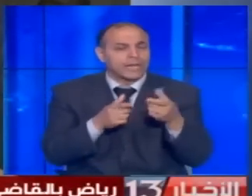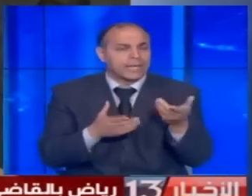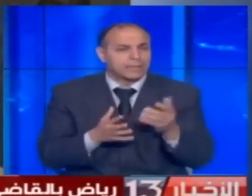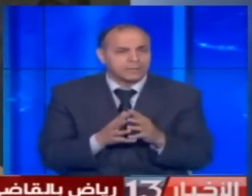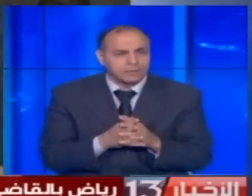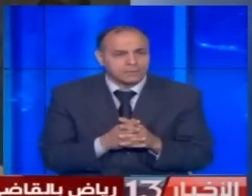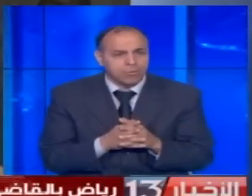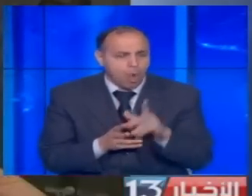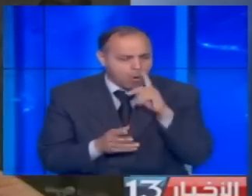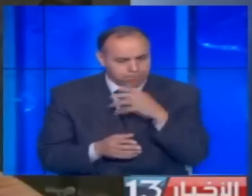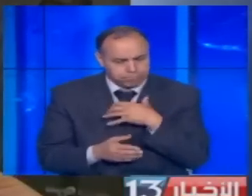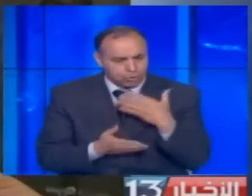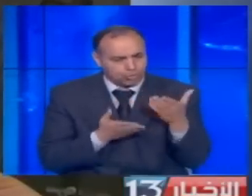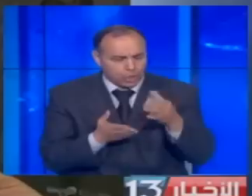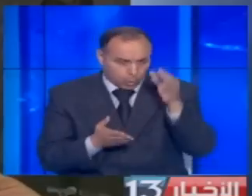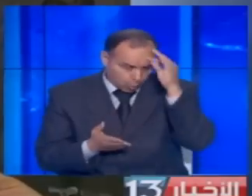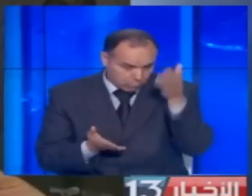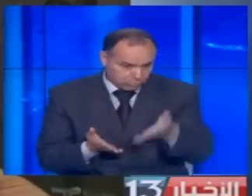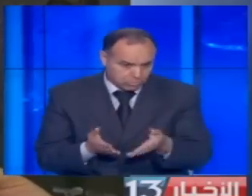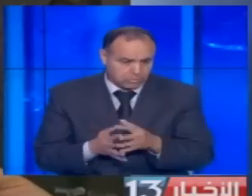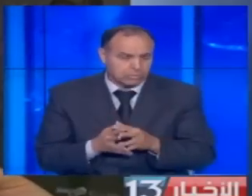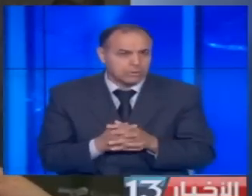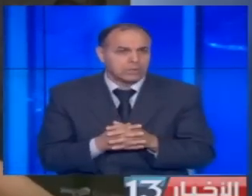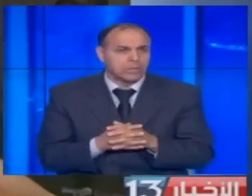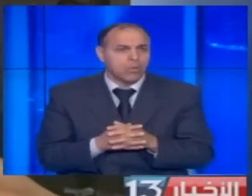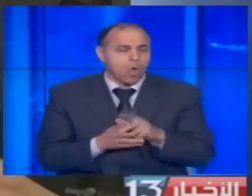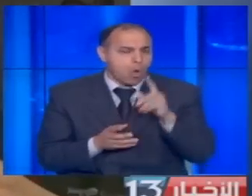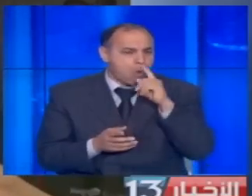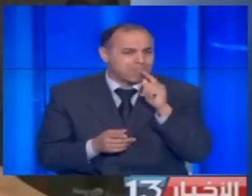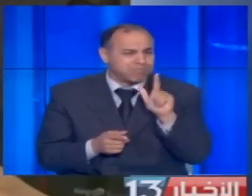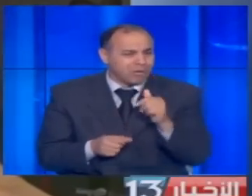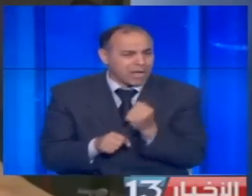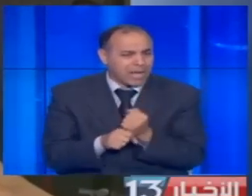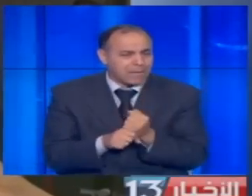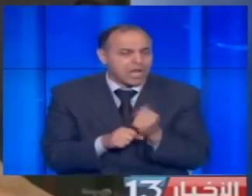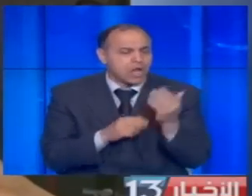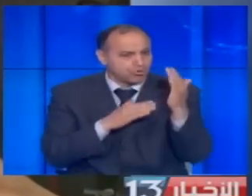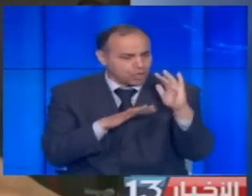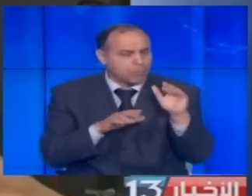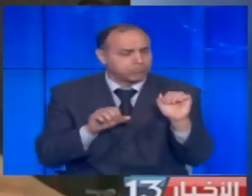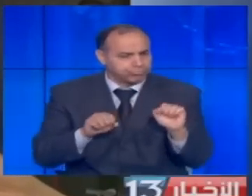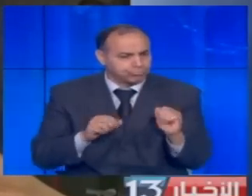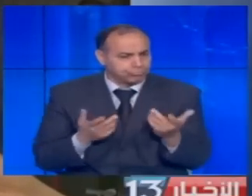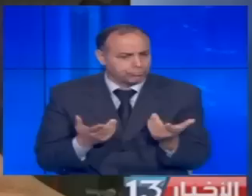والمستثمرين الوطنيين والمستثمرين الاجانب